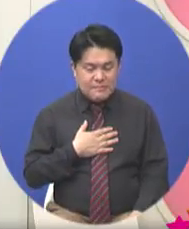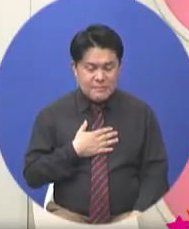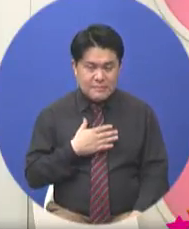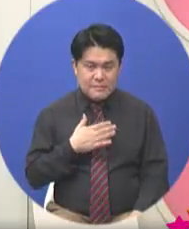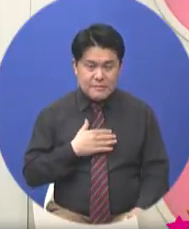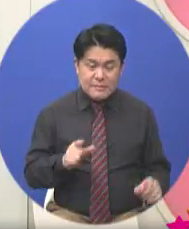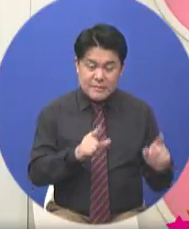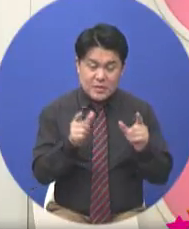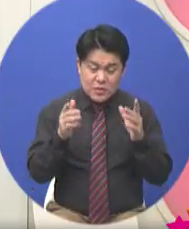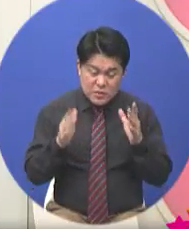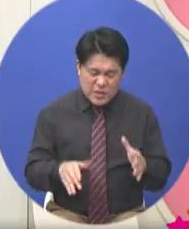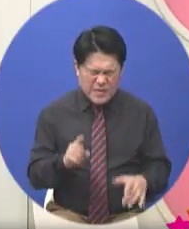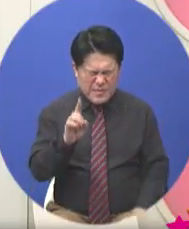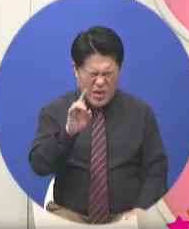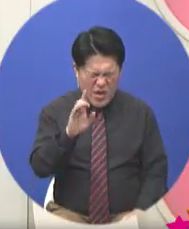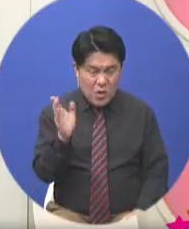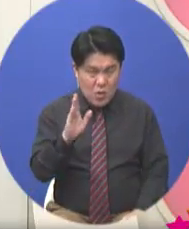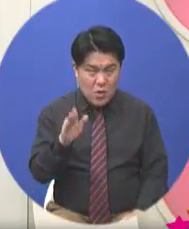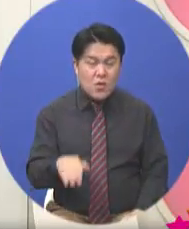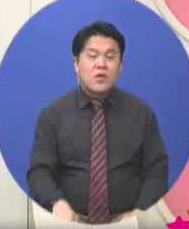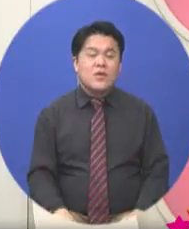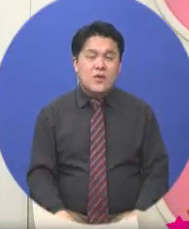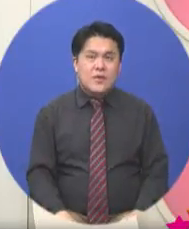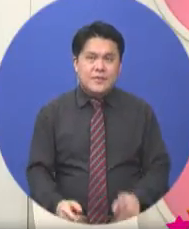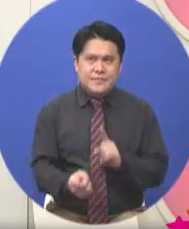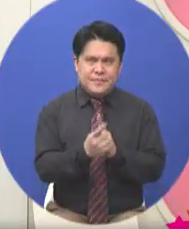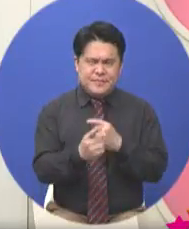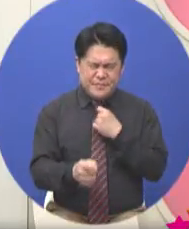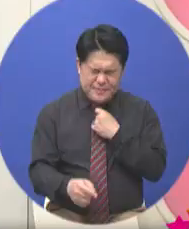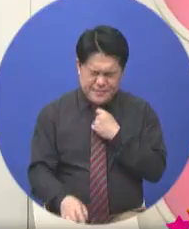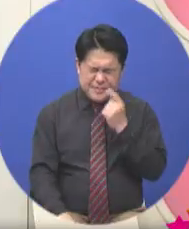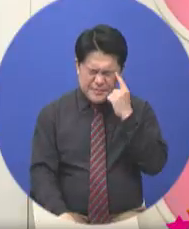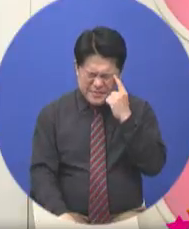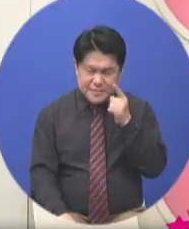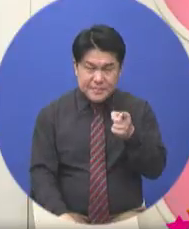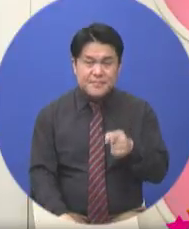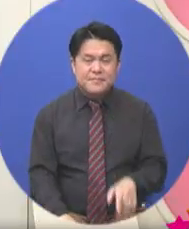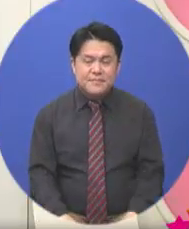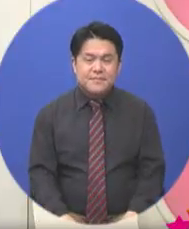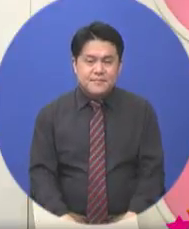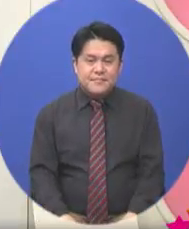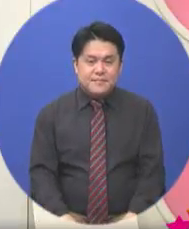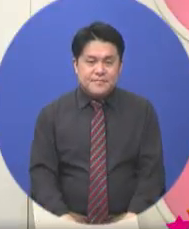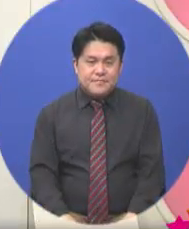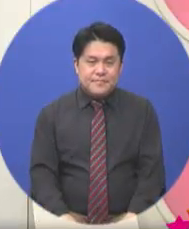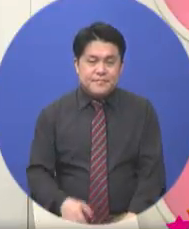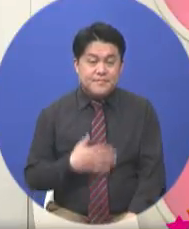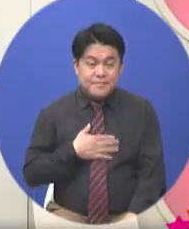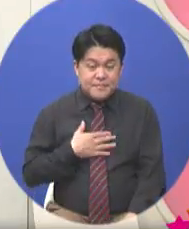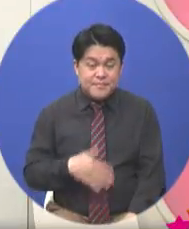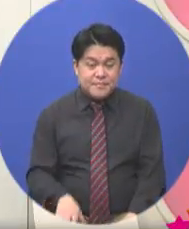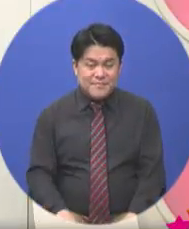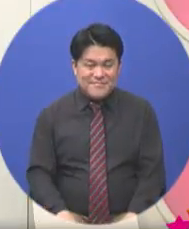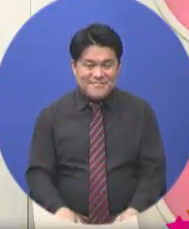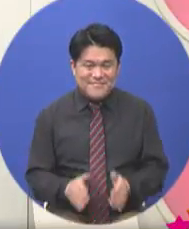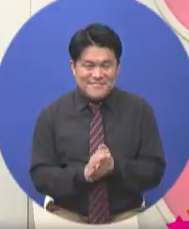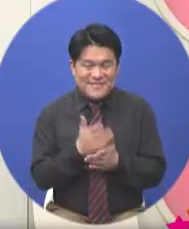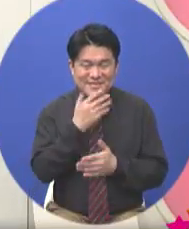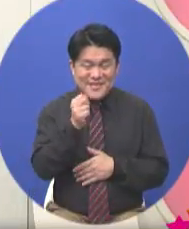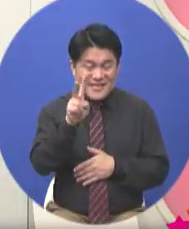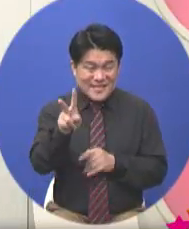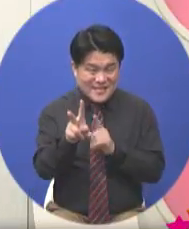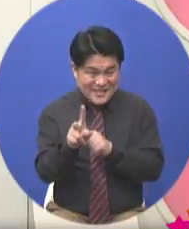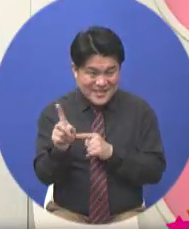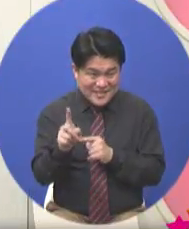제가 사는 동안 한 번쯤이라도 만나봤으면 싶어서 이렇게 그래 지금 예,